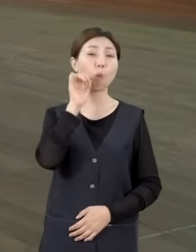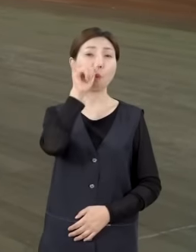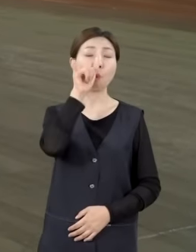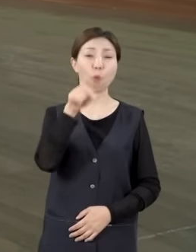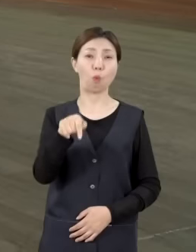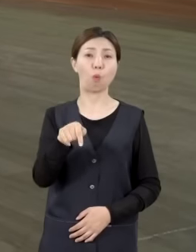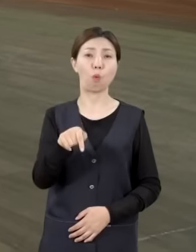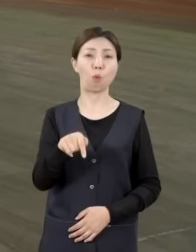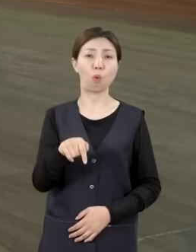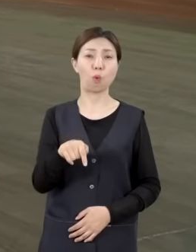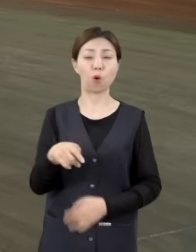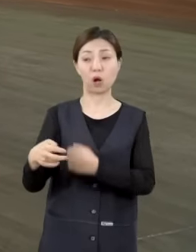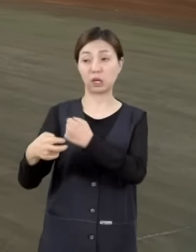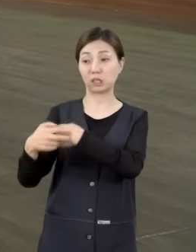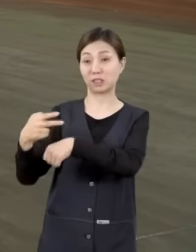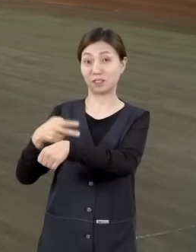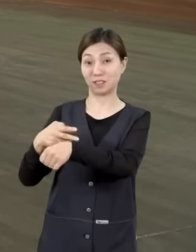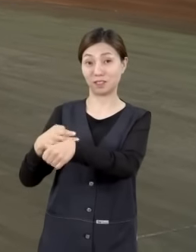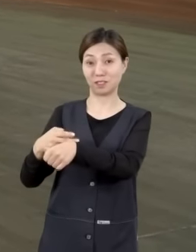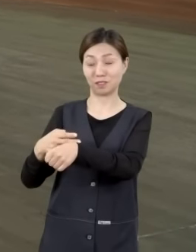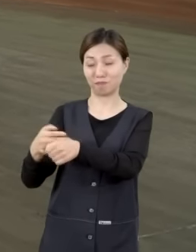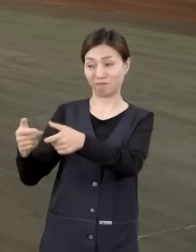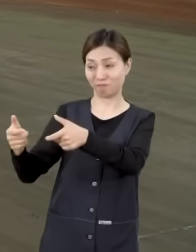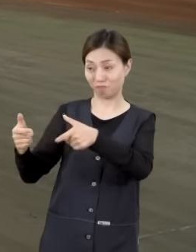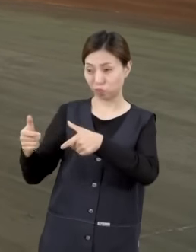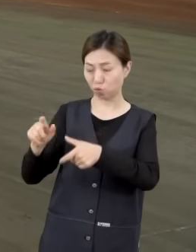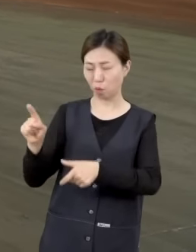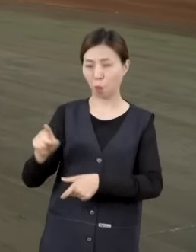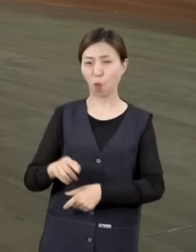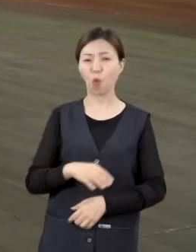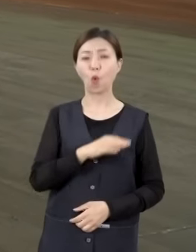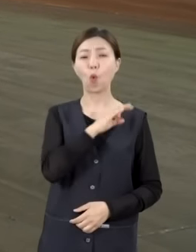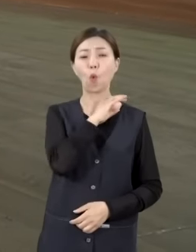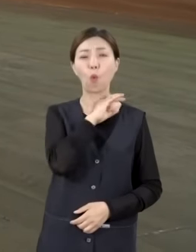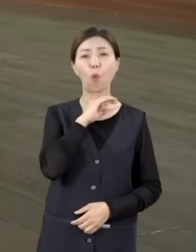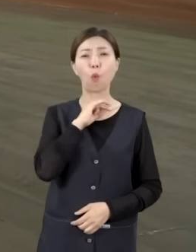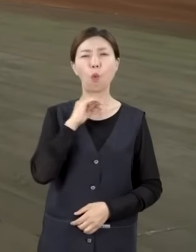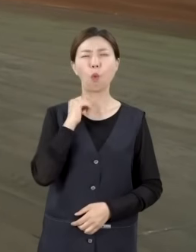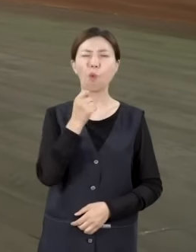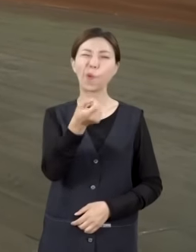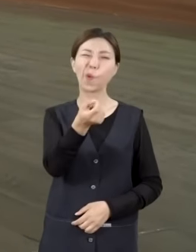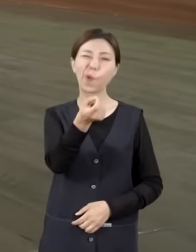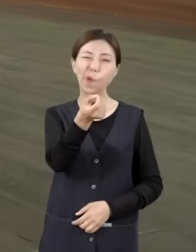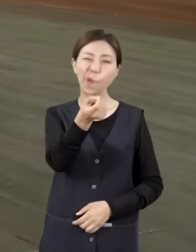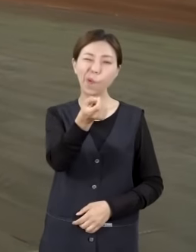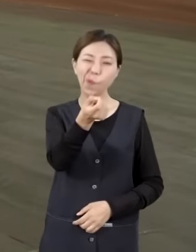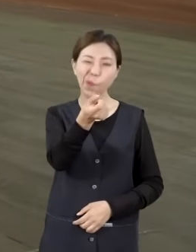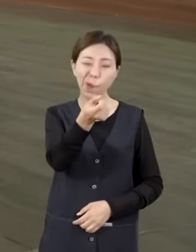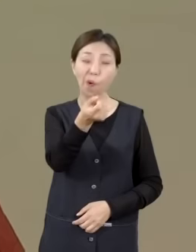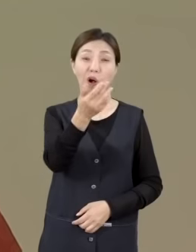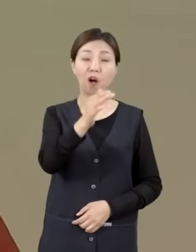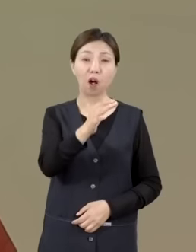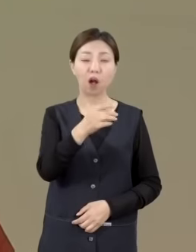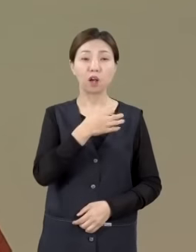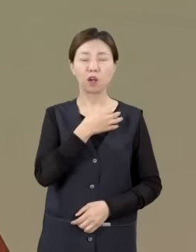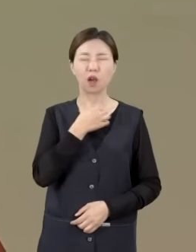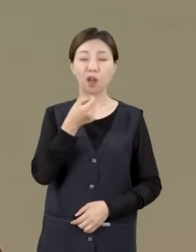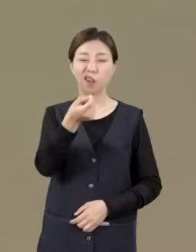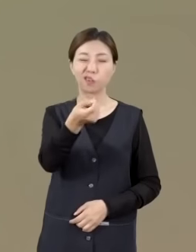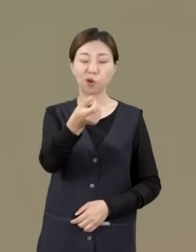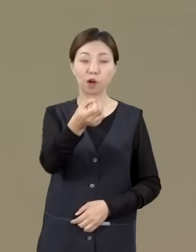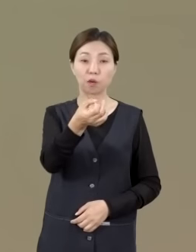내용이었습니다 의사에게 아직은 결절이 작은 편이지만 그